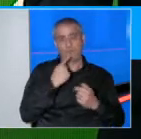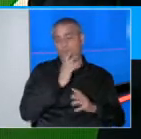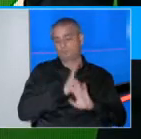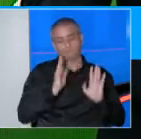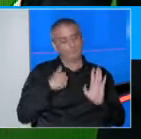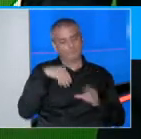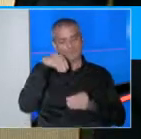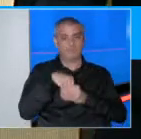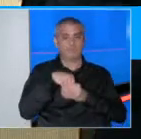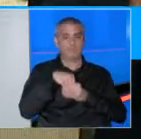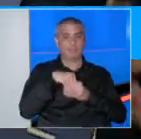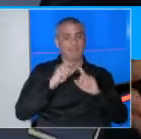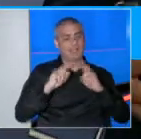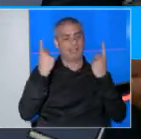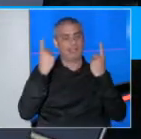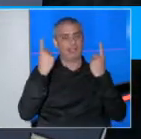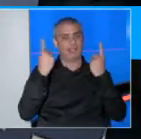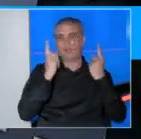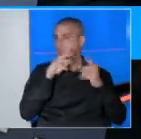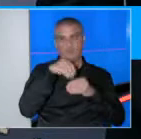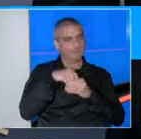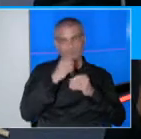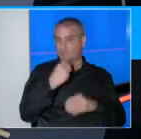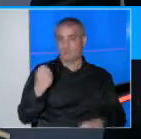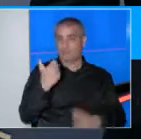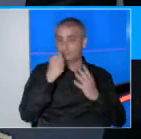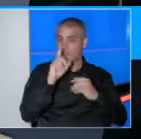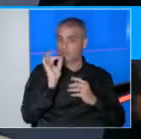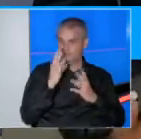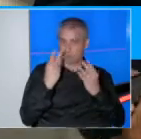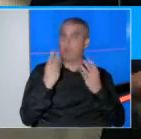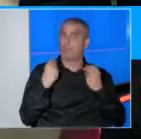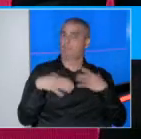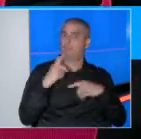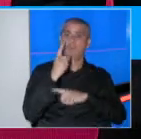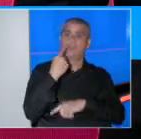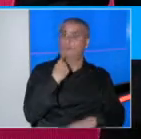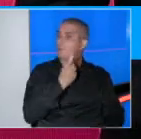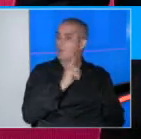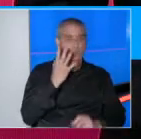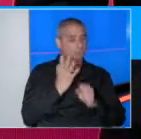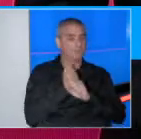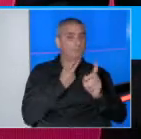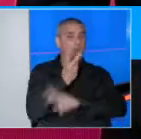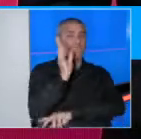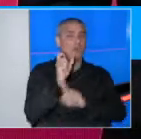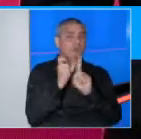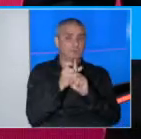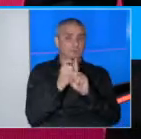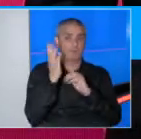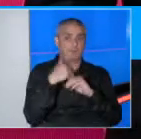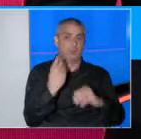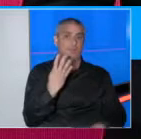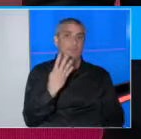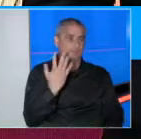אומרים, היינו מצביעים אחרת, ולא מצביעים למינה. 61% צריך לומר, זה מספר מאוד, זה למעשה אומר שהם לא היו עוברים את אחוז החסימה, זה היה פחות מ-4 מנדטים.